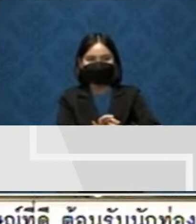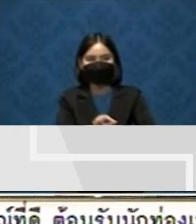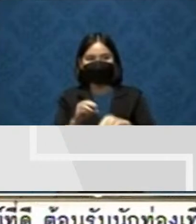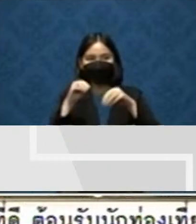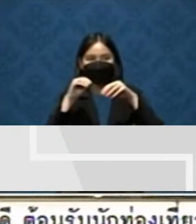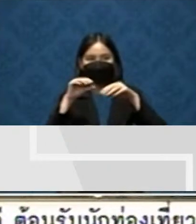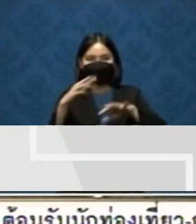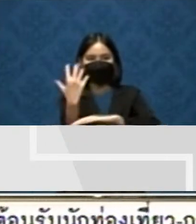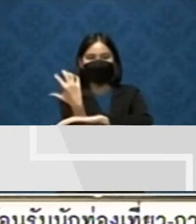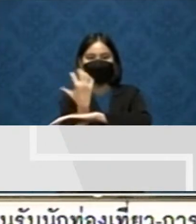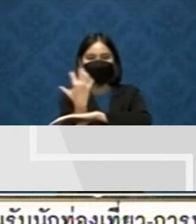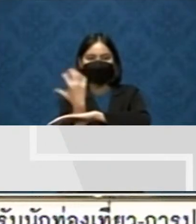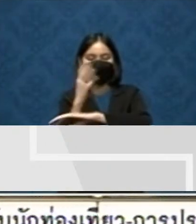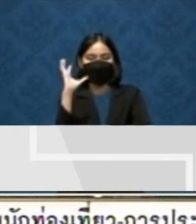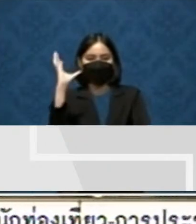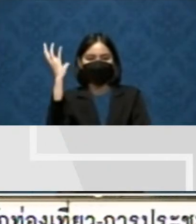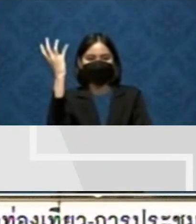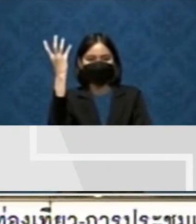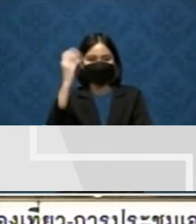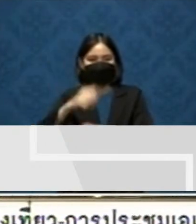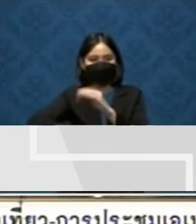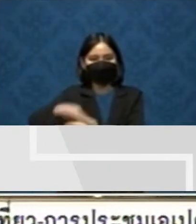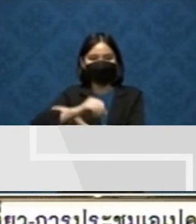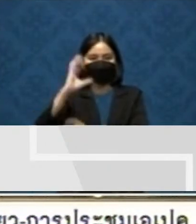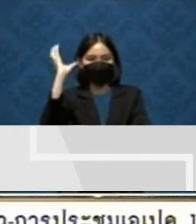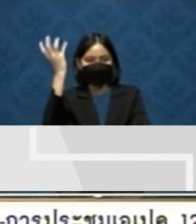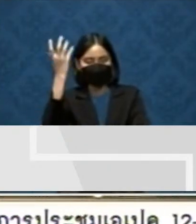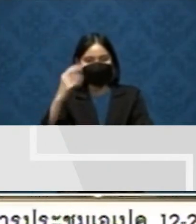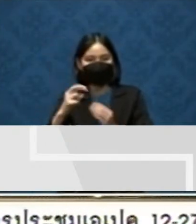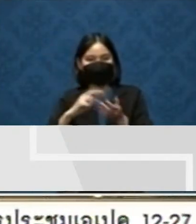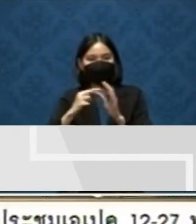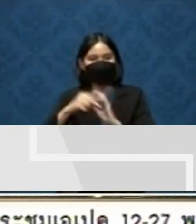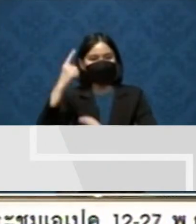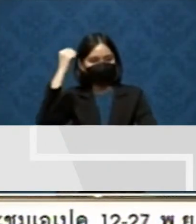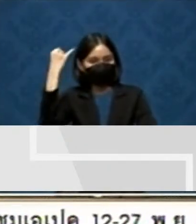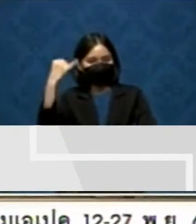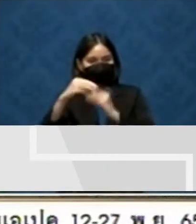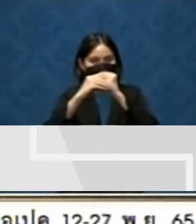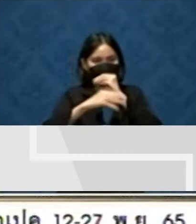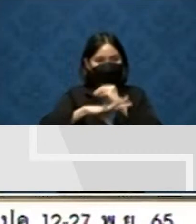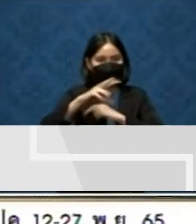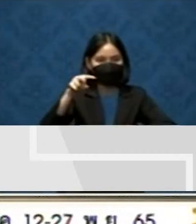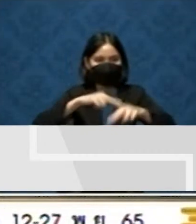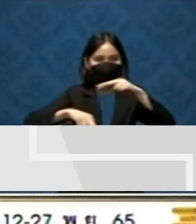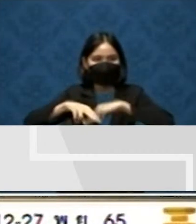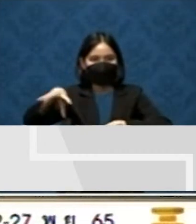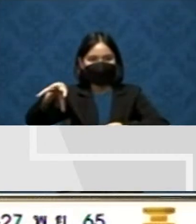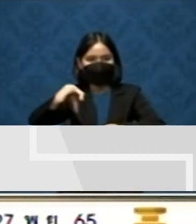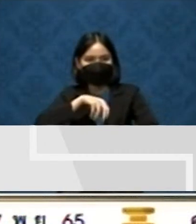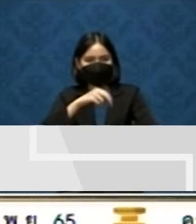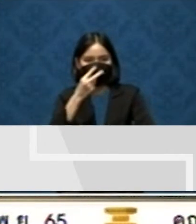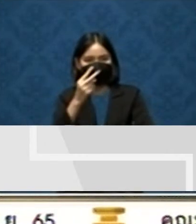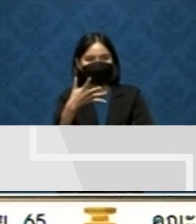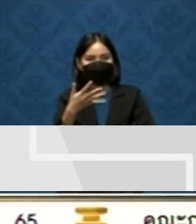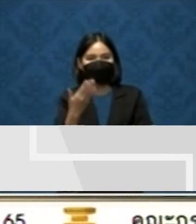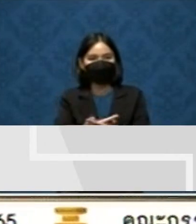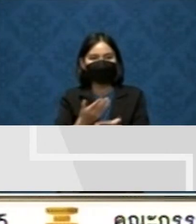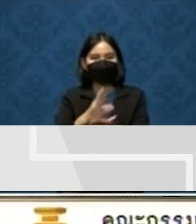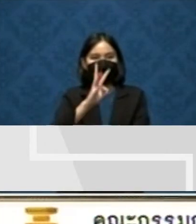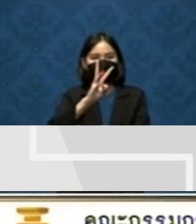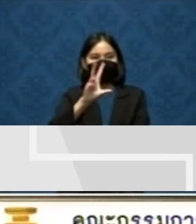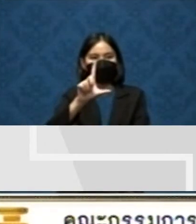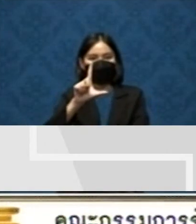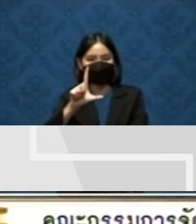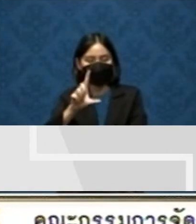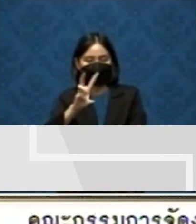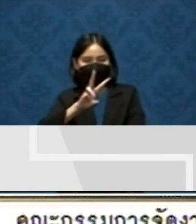ากสทช.เป็นคนหาฟุตบอลโลกมาให้พวกเราดูนะครับเงิน600ล้านก็ไม่ใช่เงินของกสทช.เ